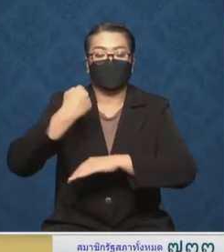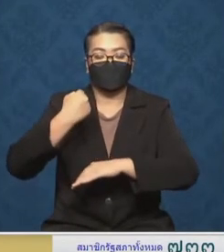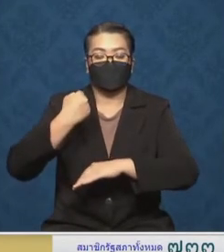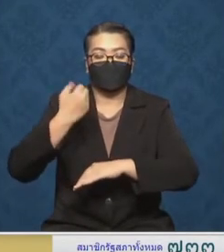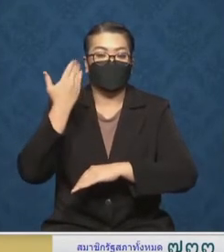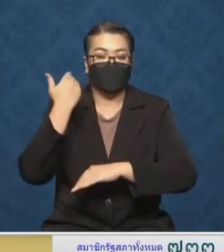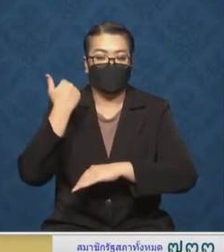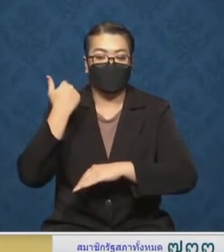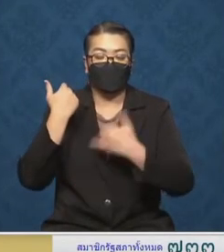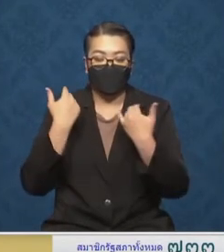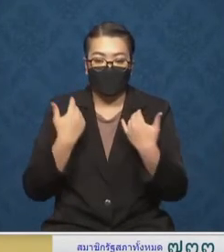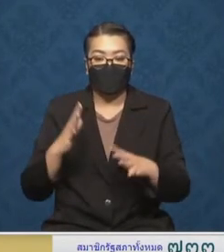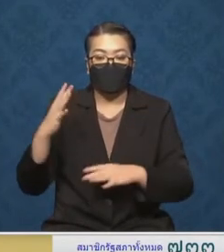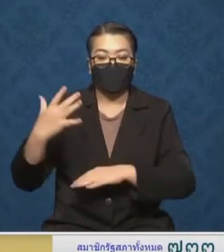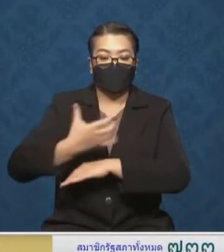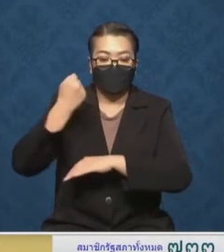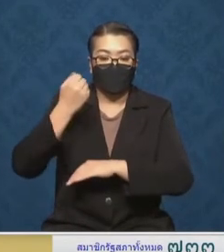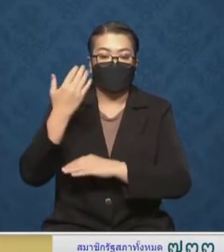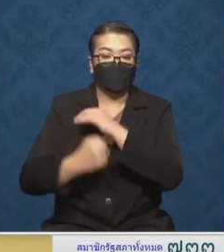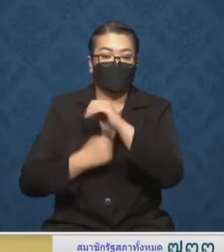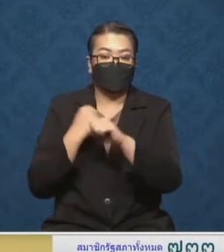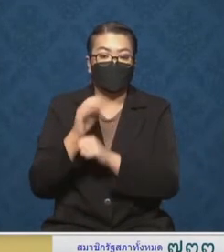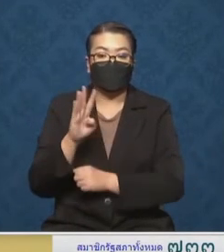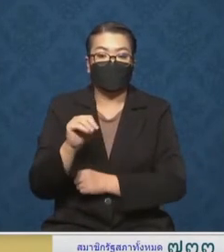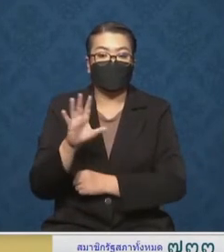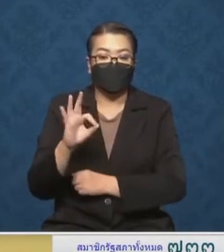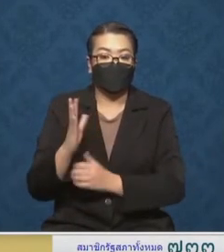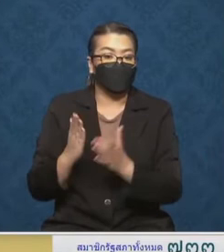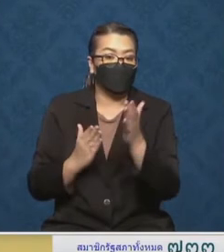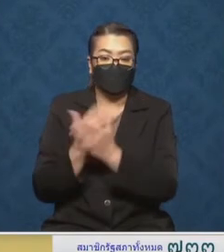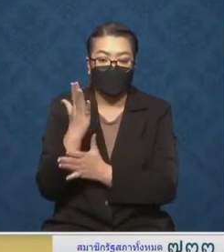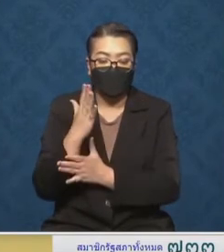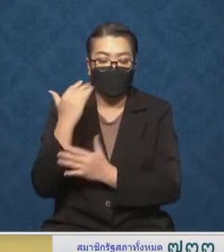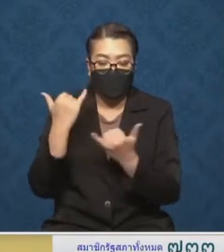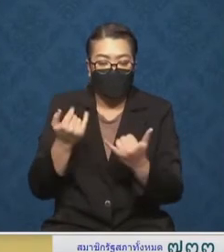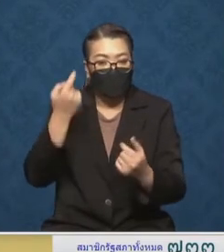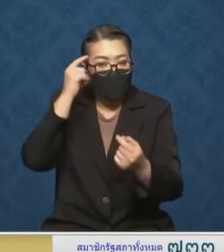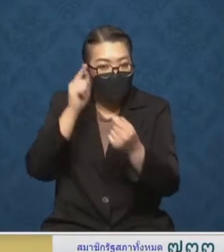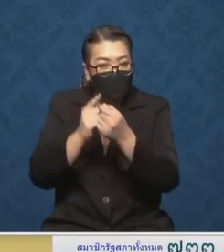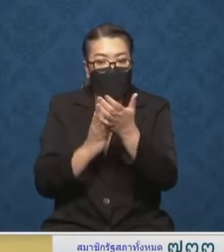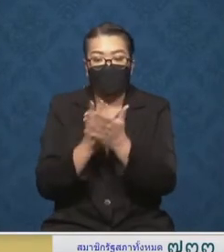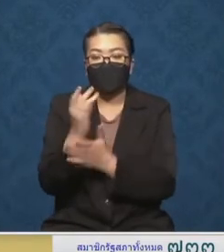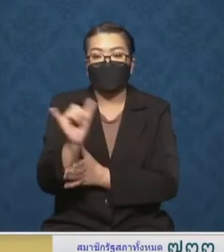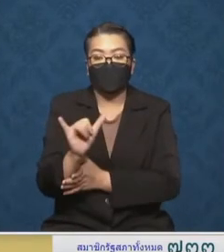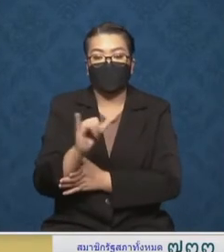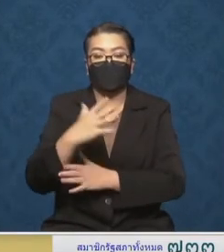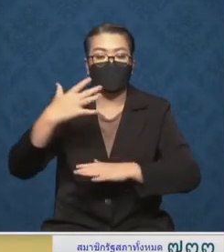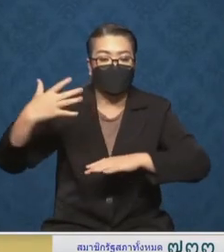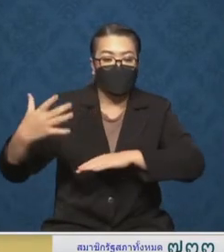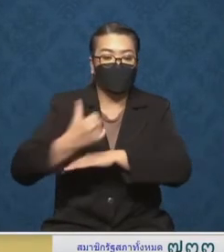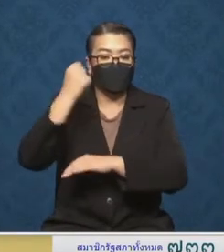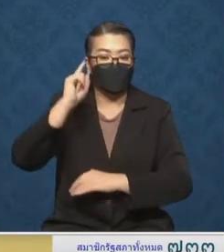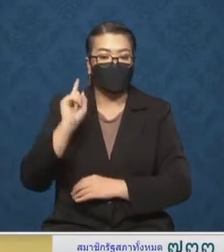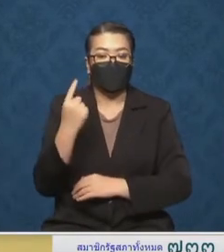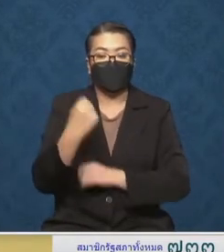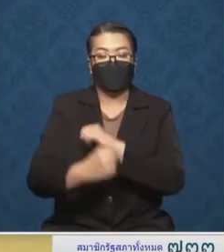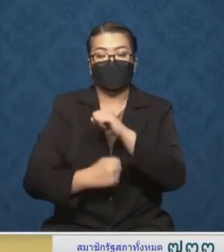และเมื่อรัฐบาล /ปี 2549ไม่สำเร็จเป้าหมายยังไม่สำเร็จก็เกิดการรัดสะพานอีกครั้งในปี